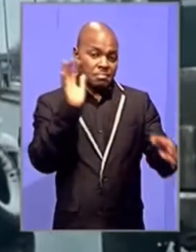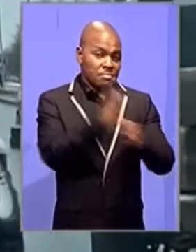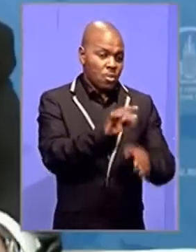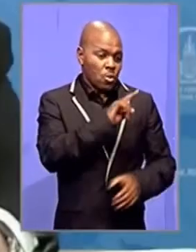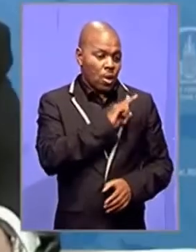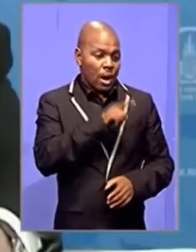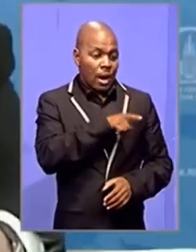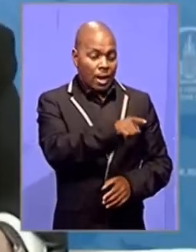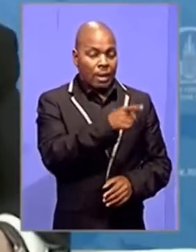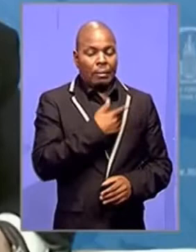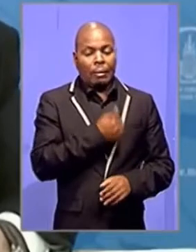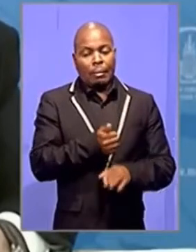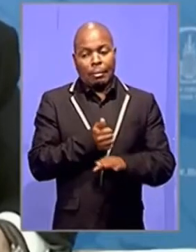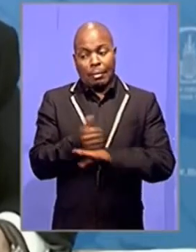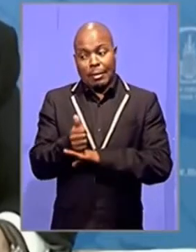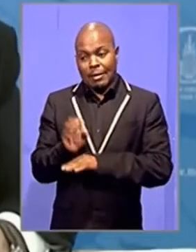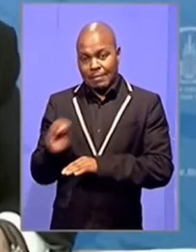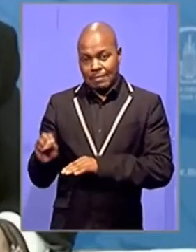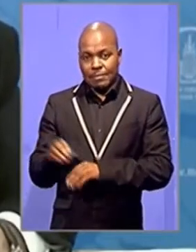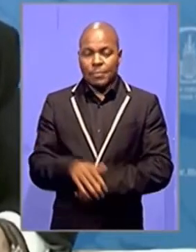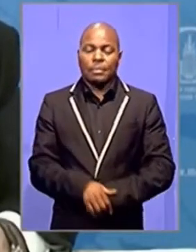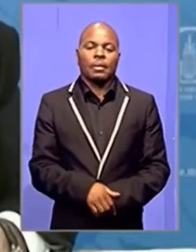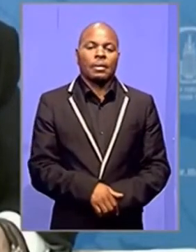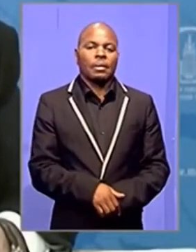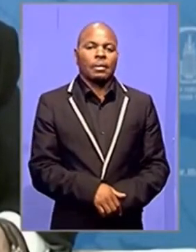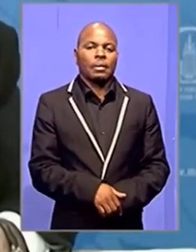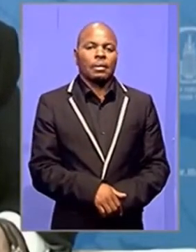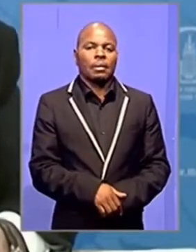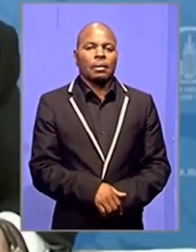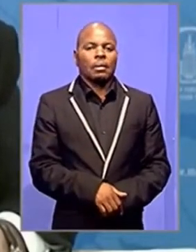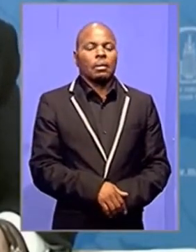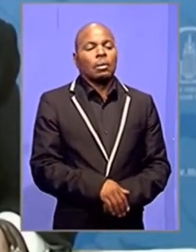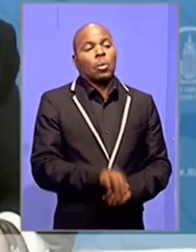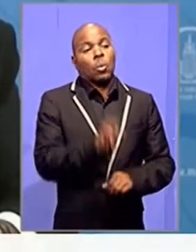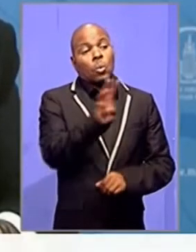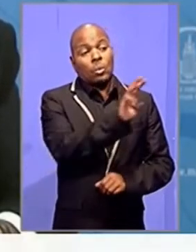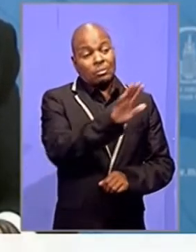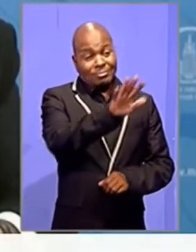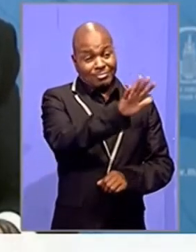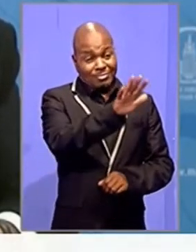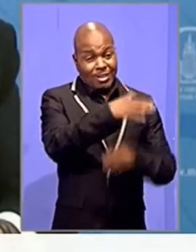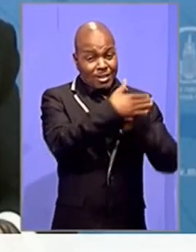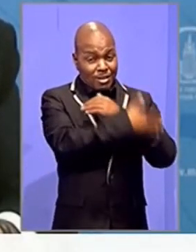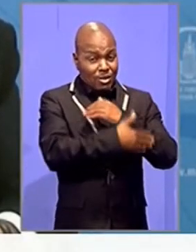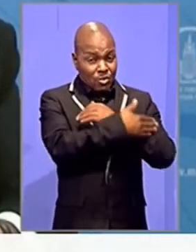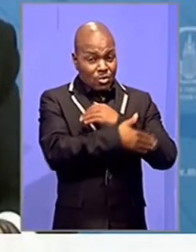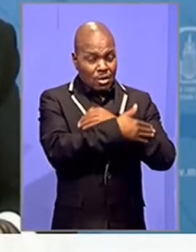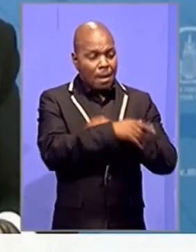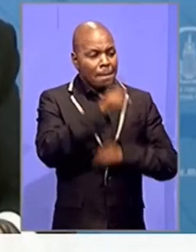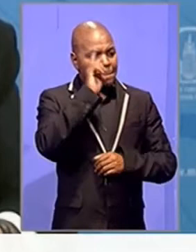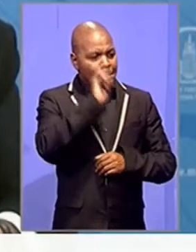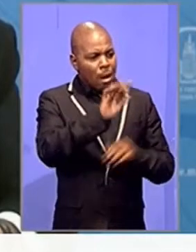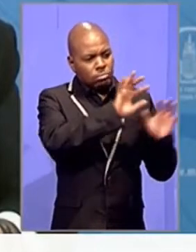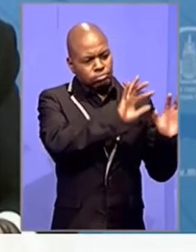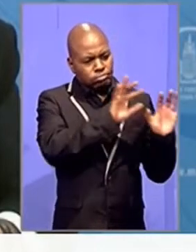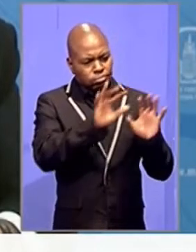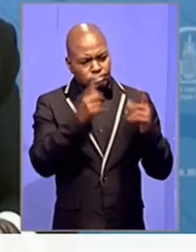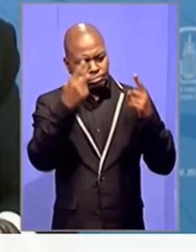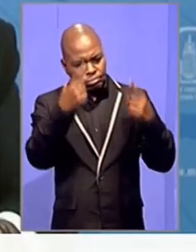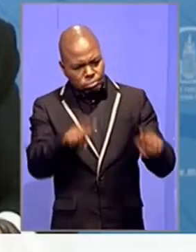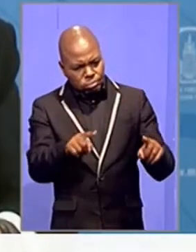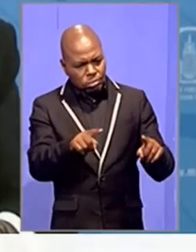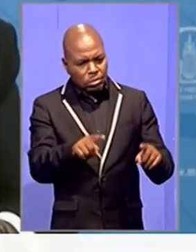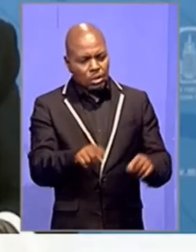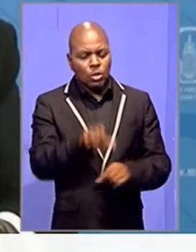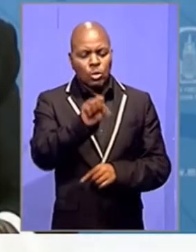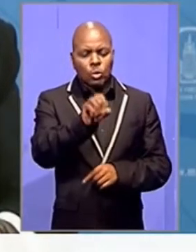nuclear. Странам необходимо отказаться от создания военных. Dinaha tsa bophirima ha di a lokela ho ba le diahelo tsa sesole dinaheng tsa mehleng